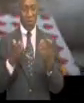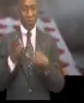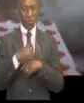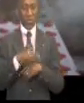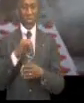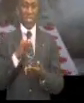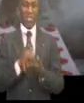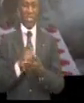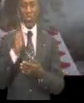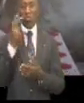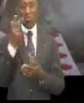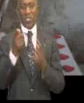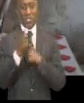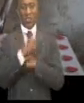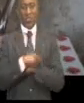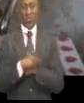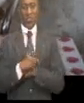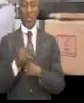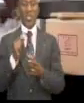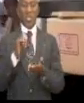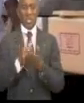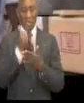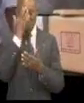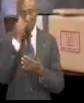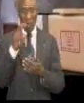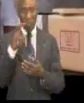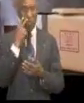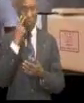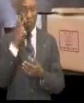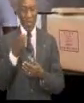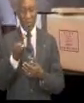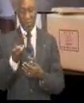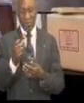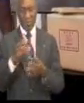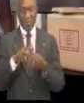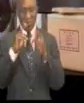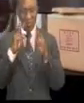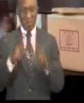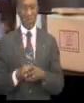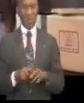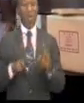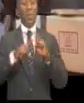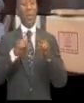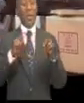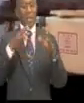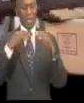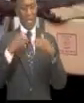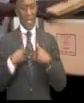L'appel est à nouveau lancé aux tuteurs d'enfants qui traînent encore le pied.